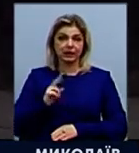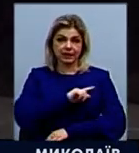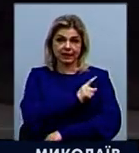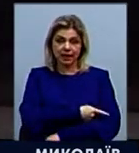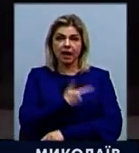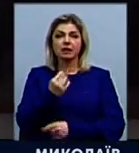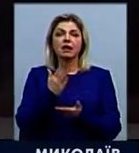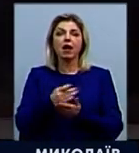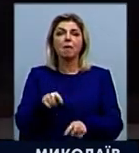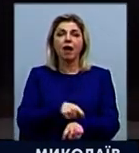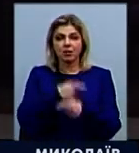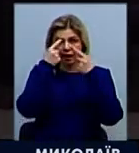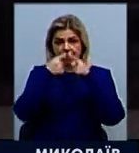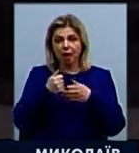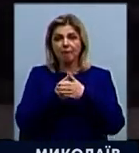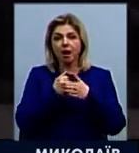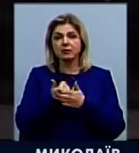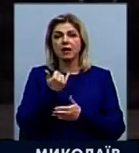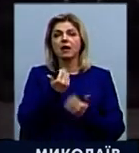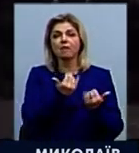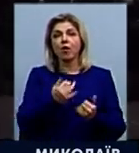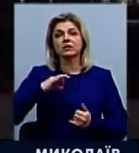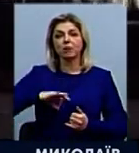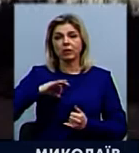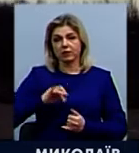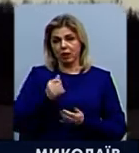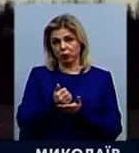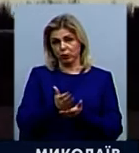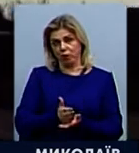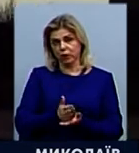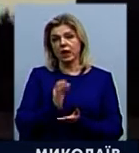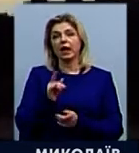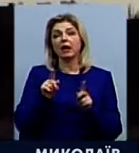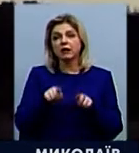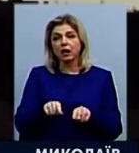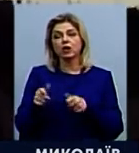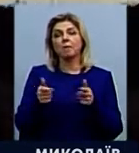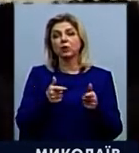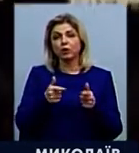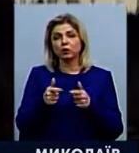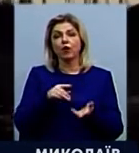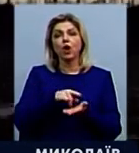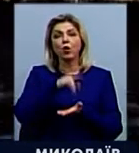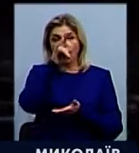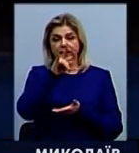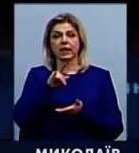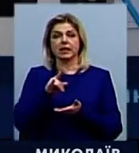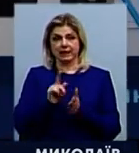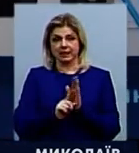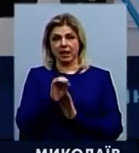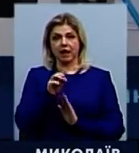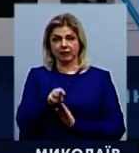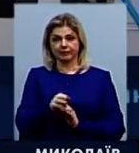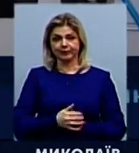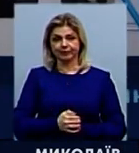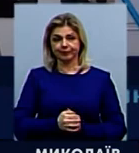є матеріально-технічна база для його експлуатації та обслуговування, а також підготовлений льотно-технічний склад.